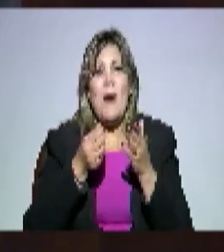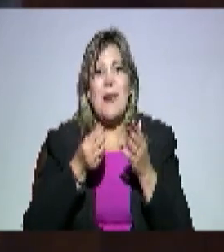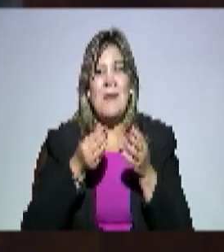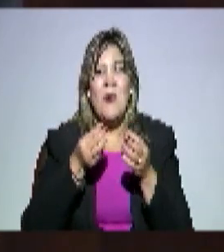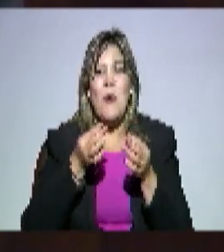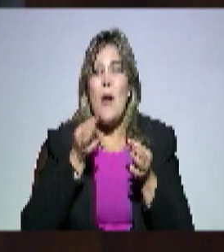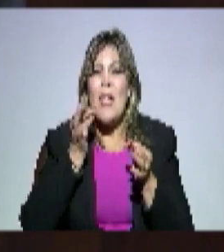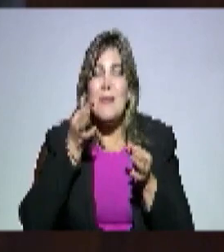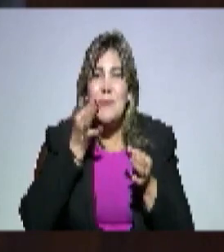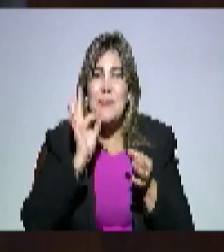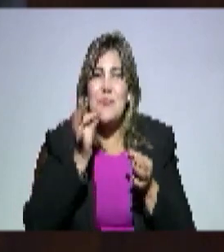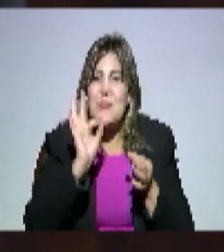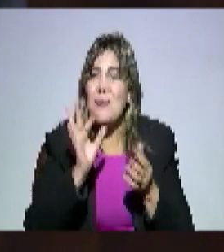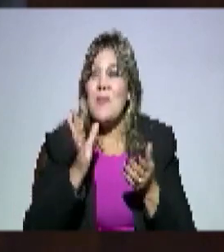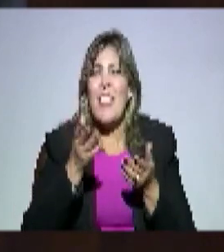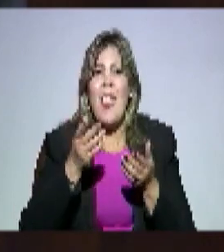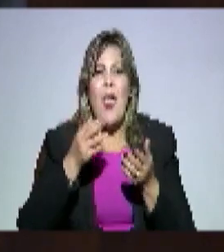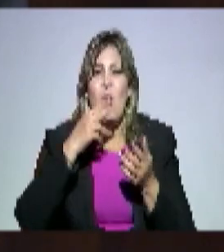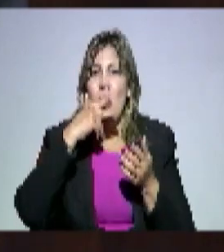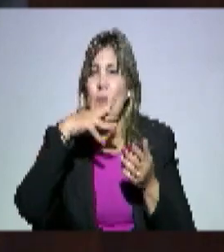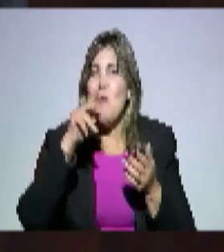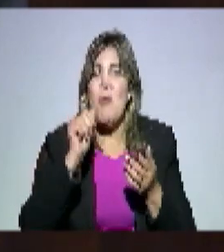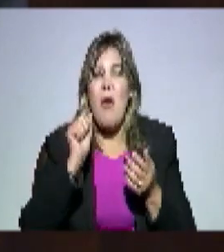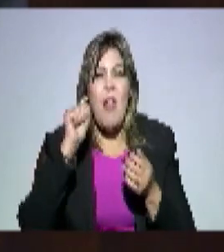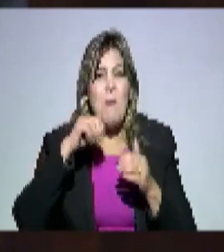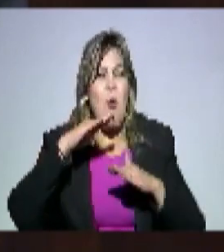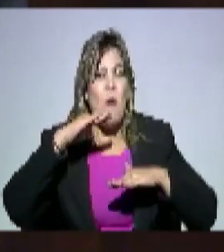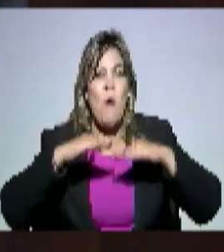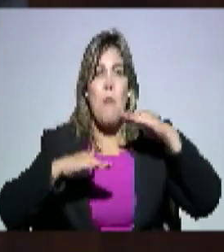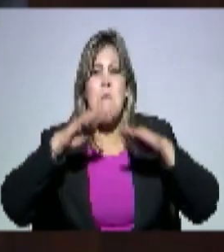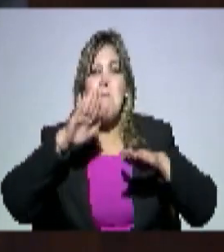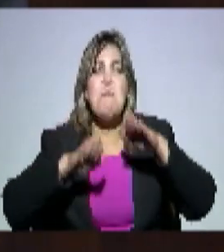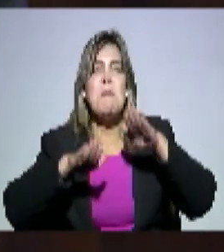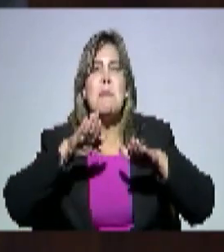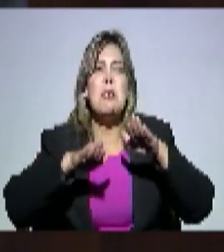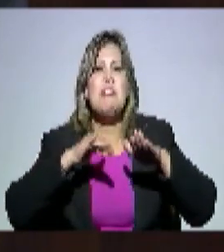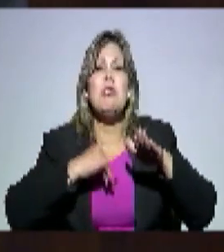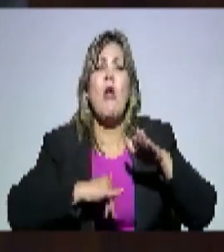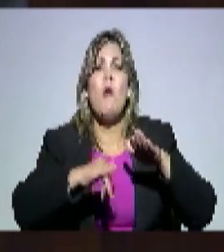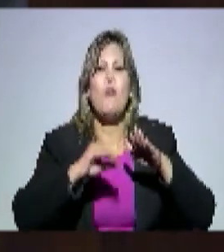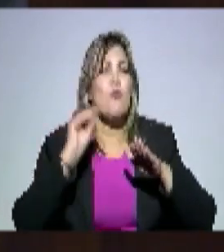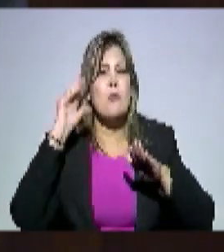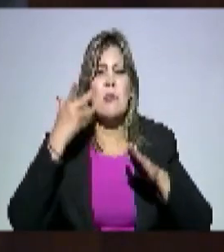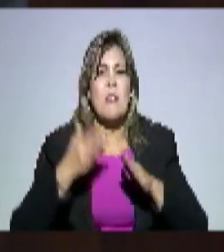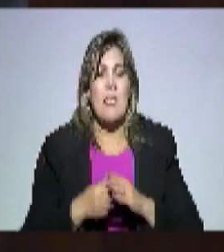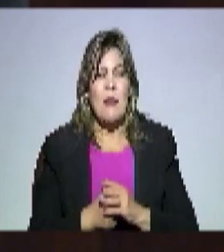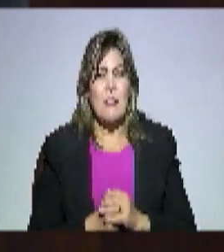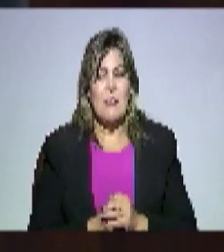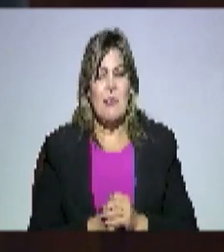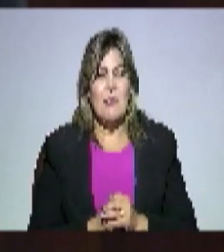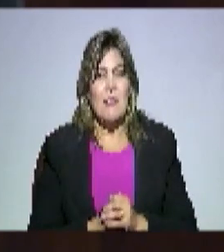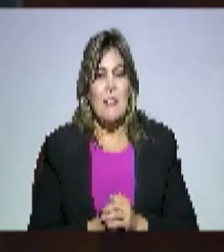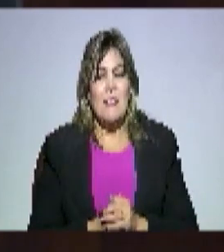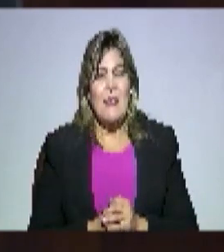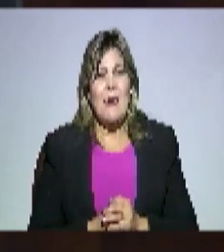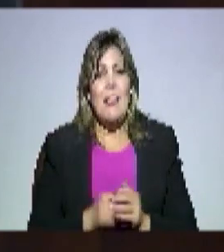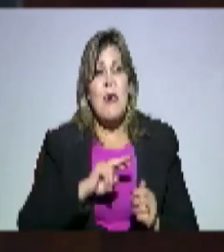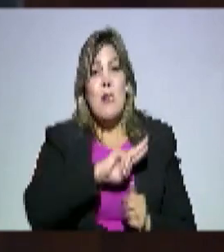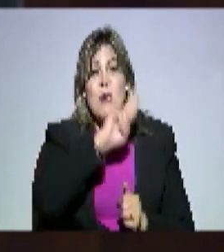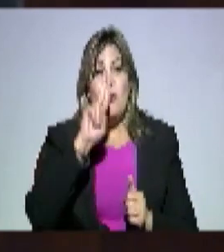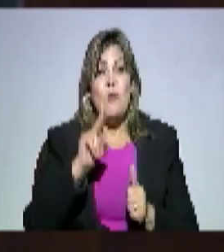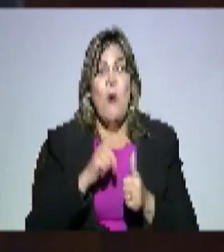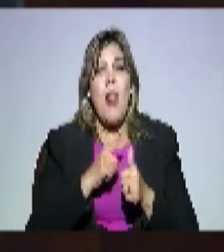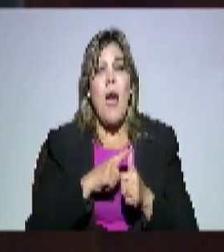يعني السؤالين دول من فضلك يا بونا انا عايزه يعني توضيح ليهم حاض حاضر اخ بعد اذنك افضلي السؤال